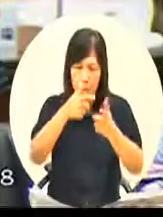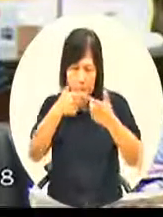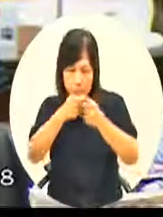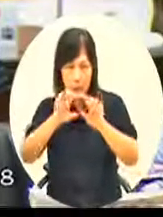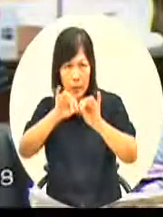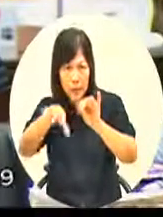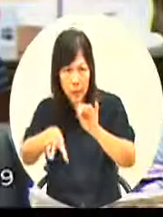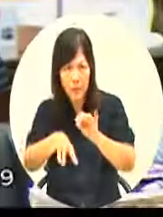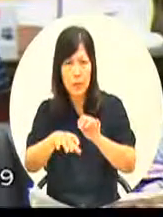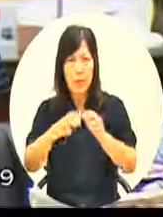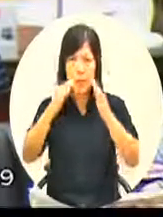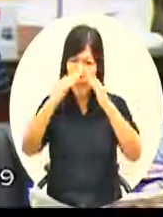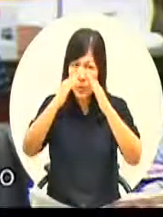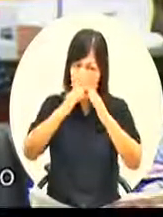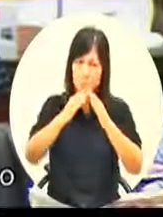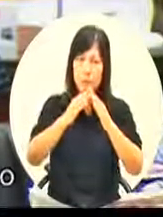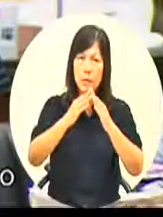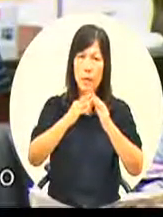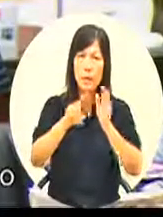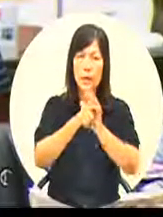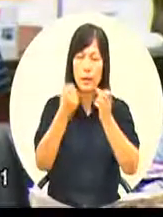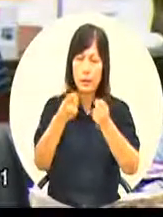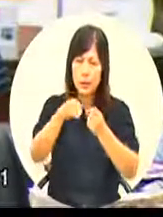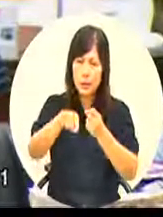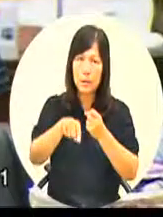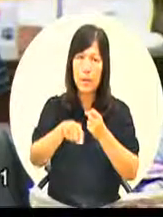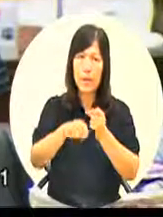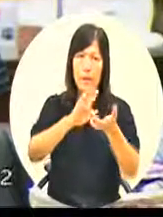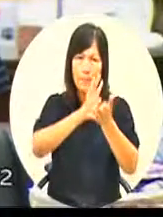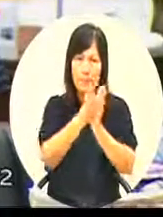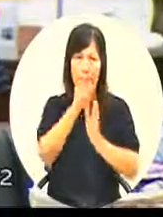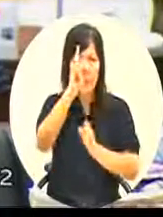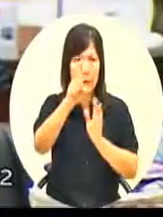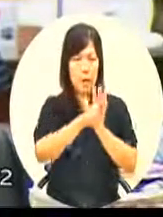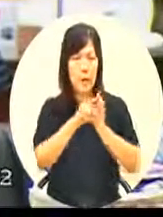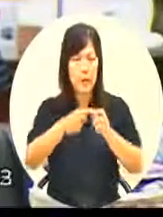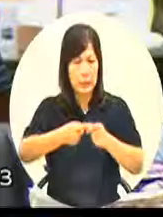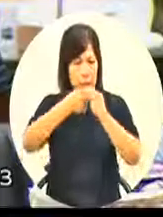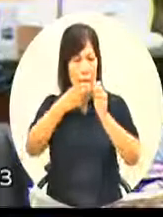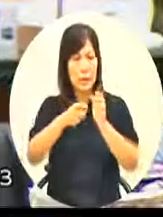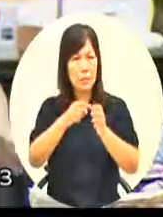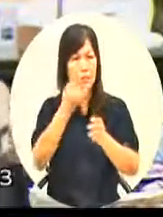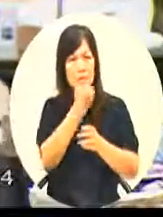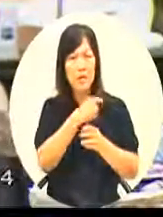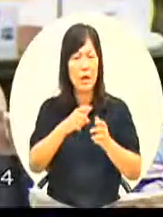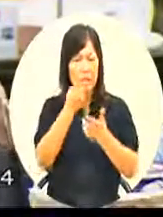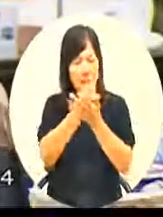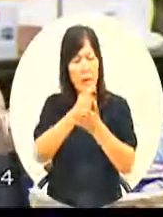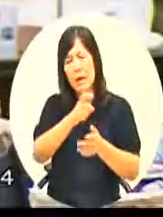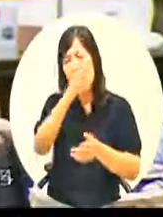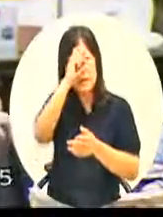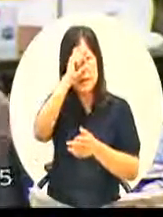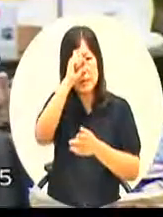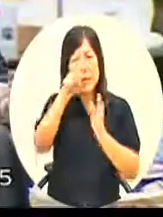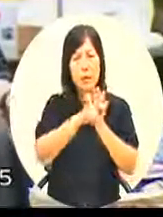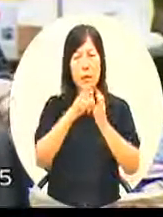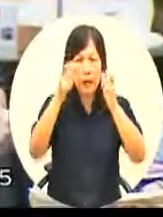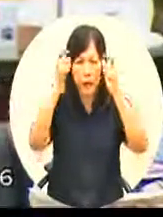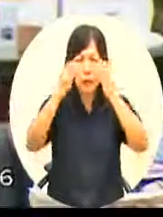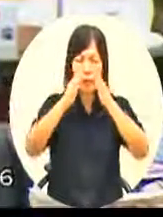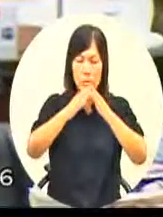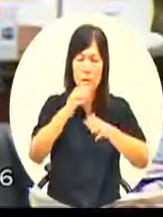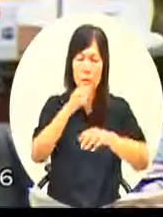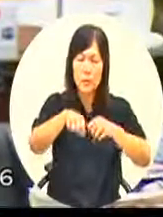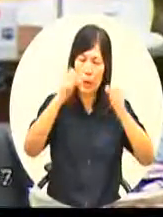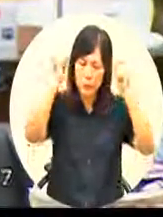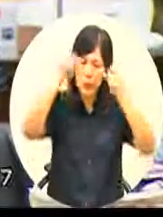或场馆，也许在这边也许可以变成有一座第一座，也许是大家所期待的一个高雄市的一个运动中心在